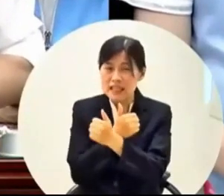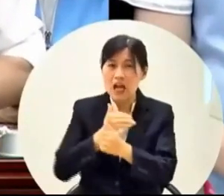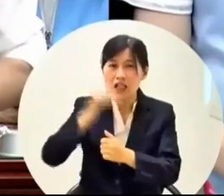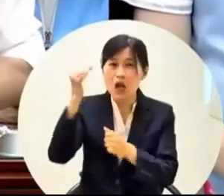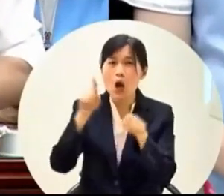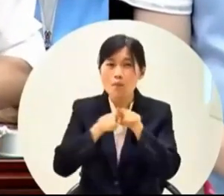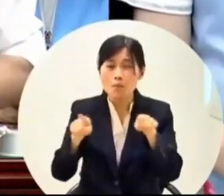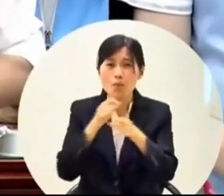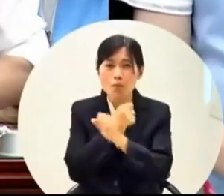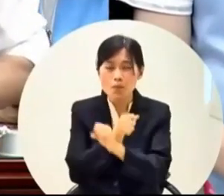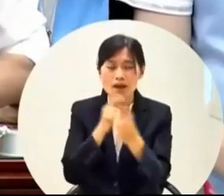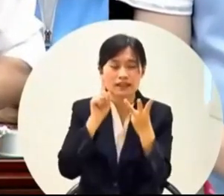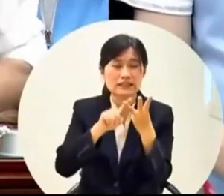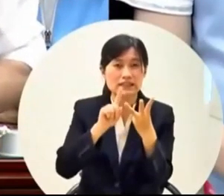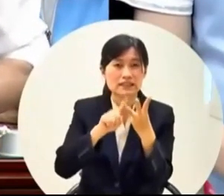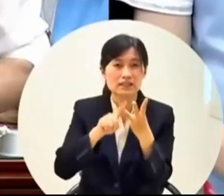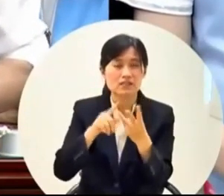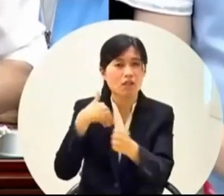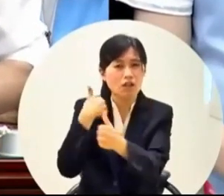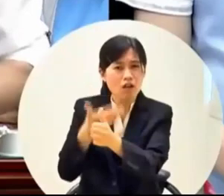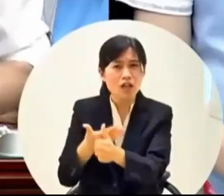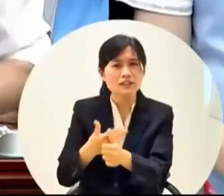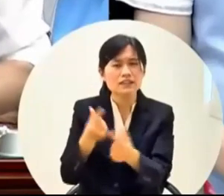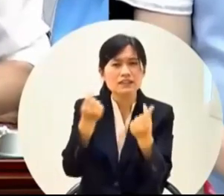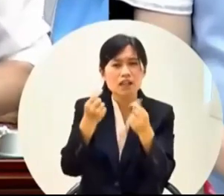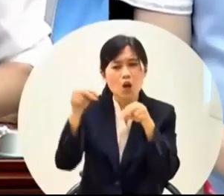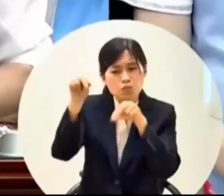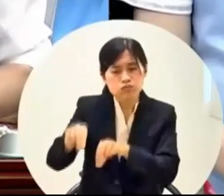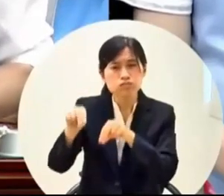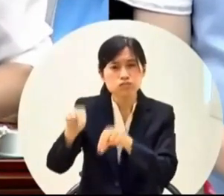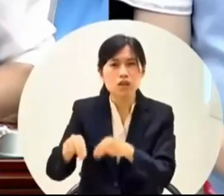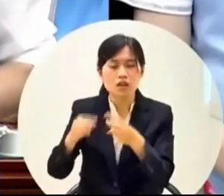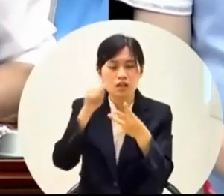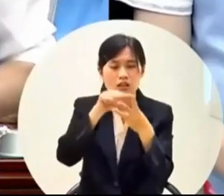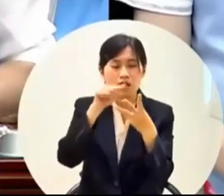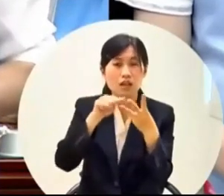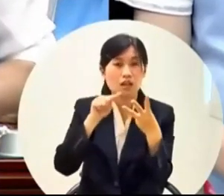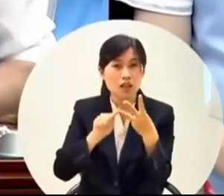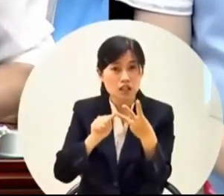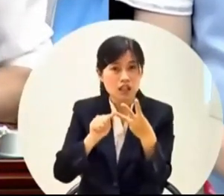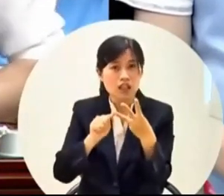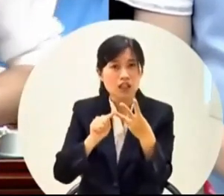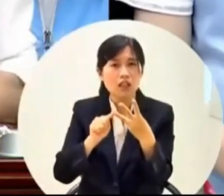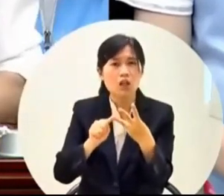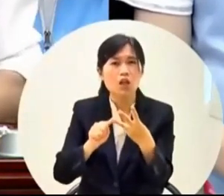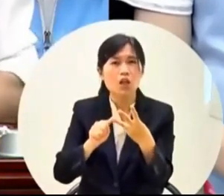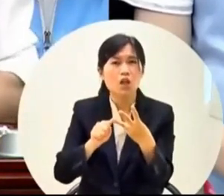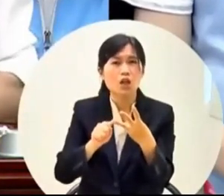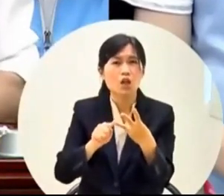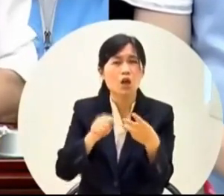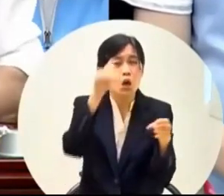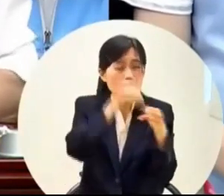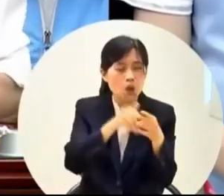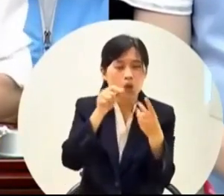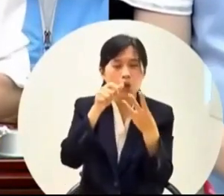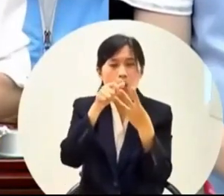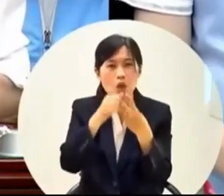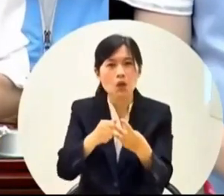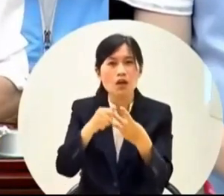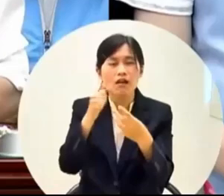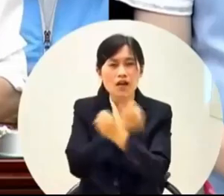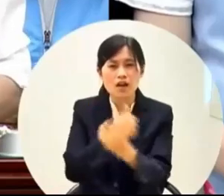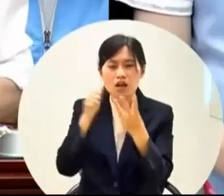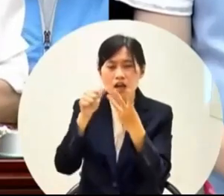授予，像约聘雇啊，是授予，不管是选票考试还是授予，能够为政府部门服务，难得有这个机